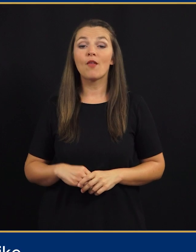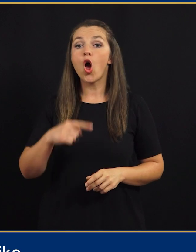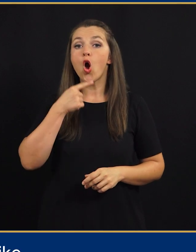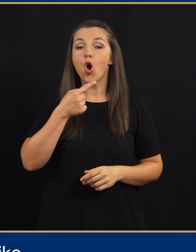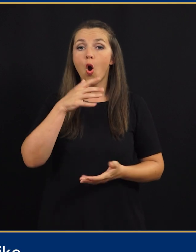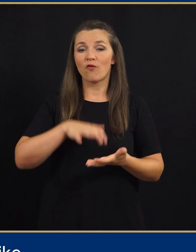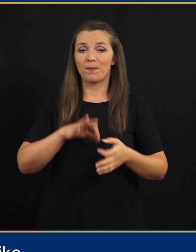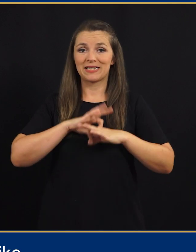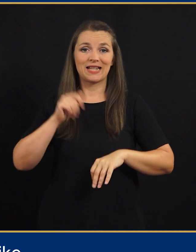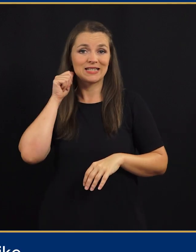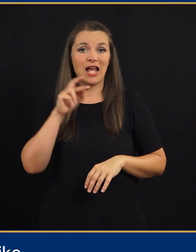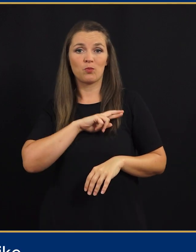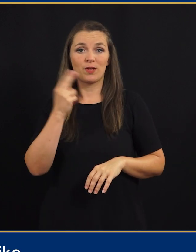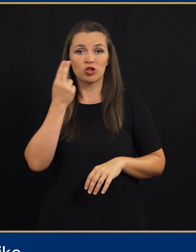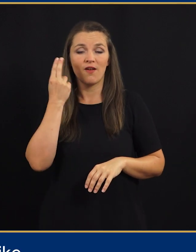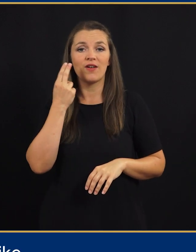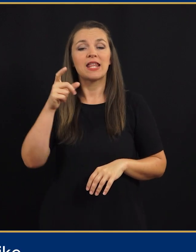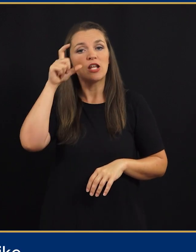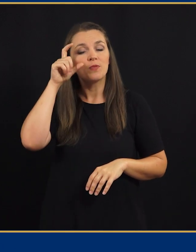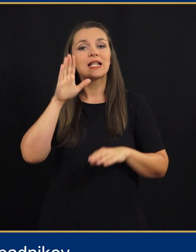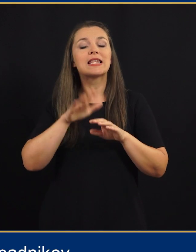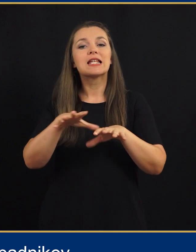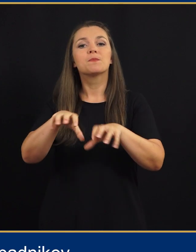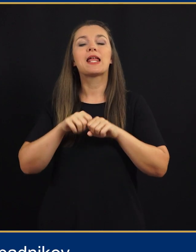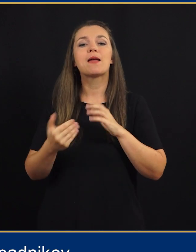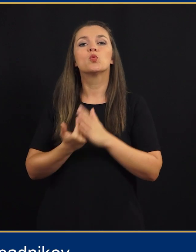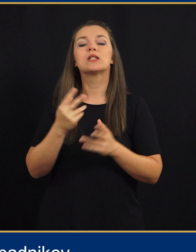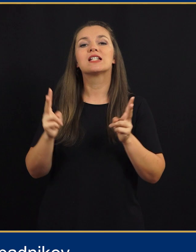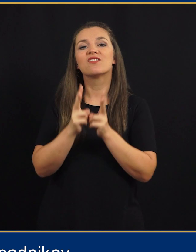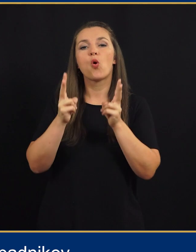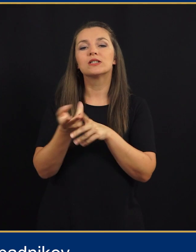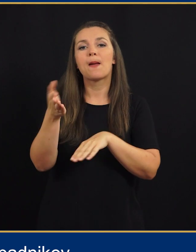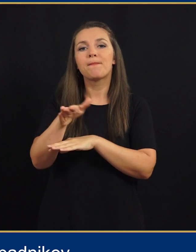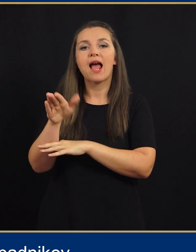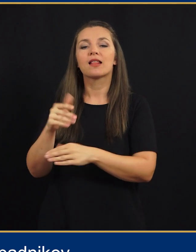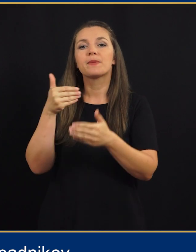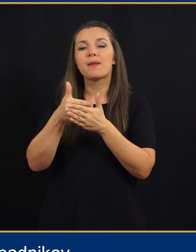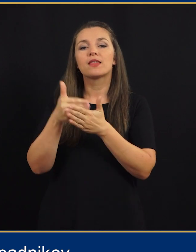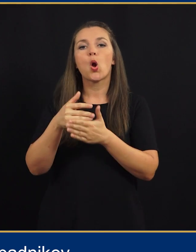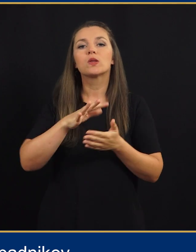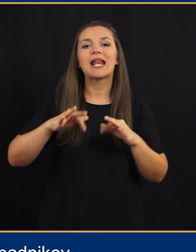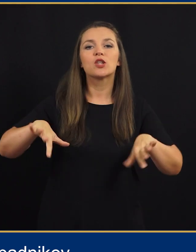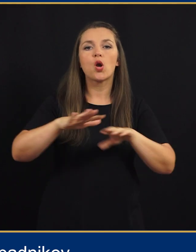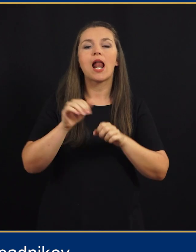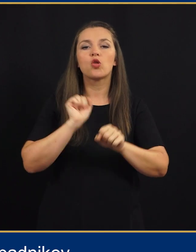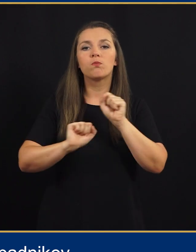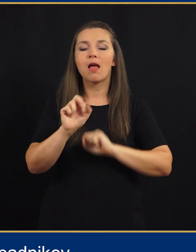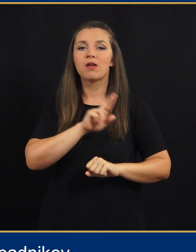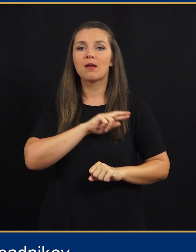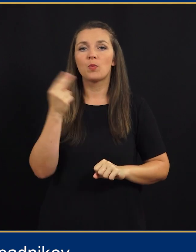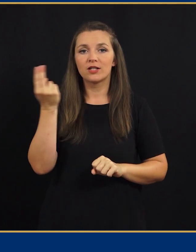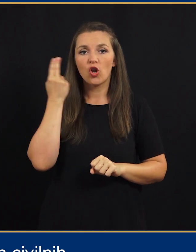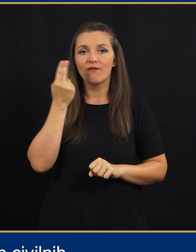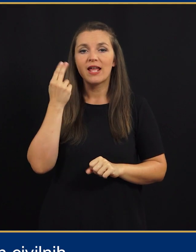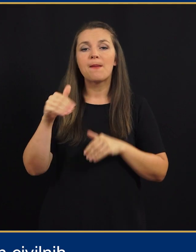Govor predsednice Republike Slovenije Nataše Pirc Musar na sprejemu za svojce padlih pripadnikov teritorialne obrambe Republike